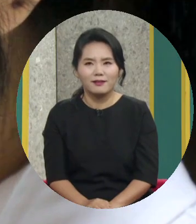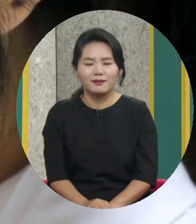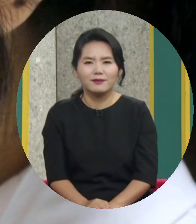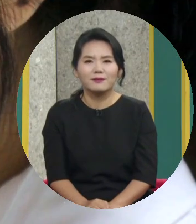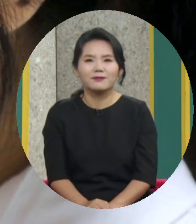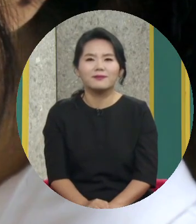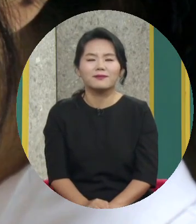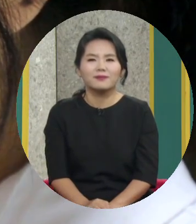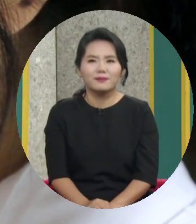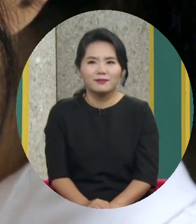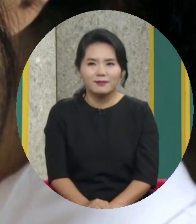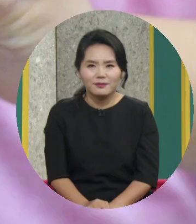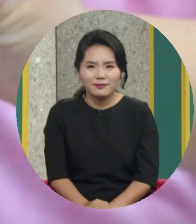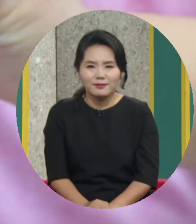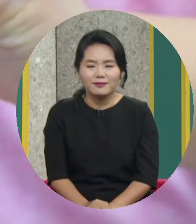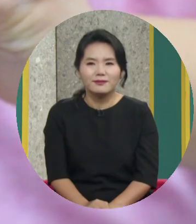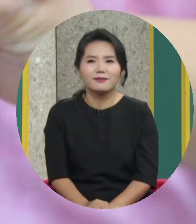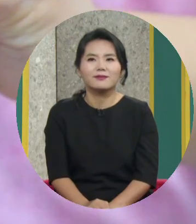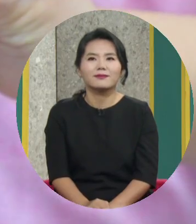시.